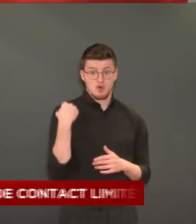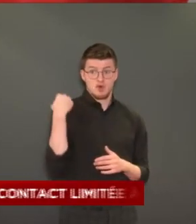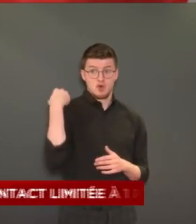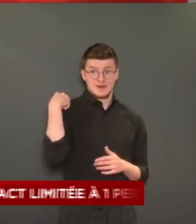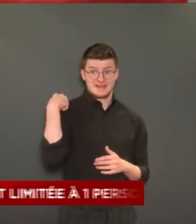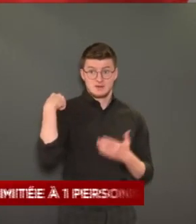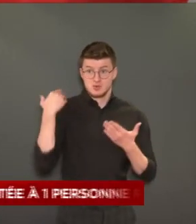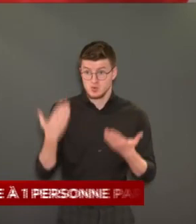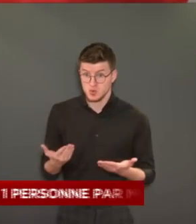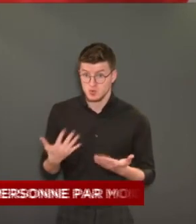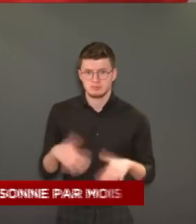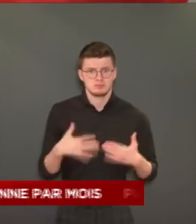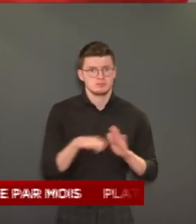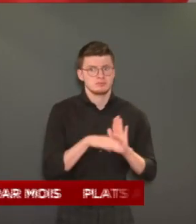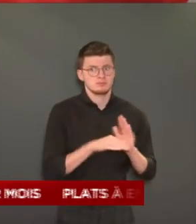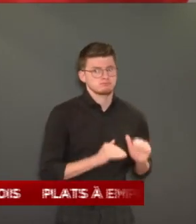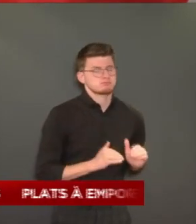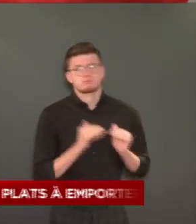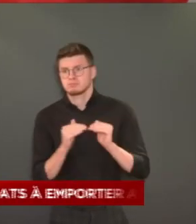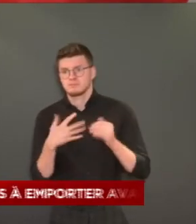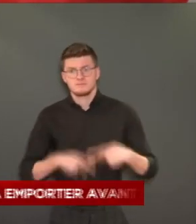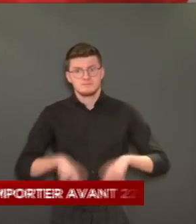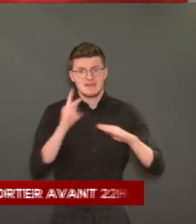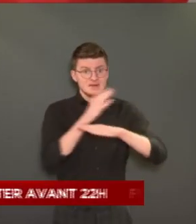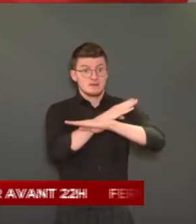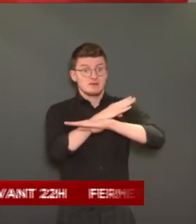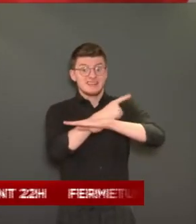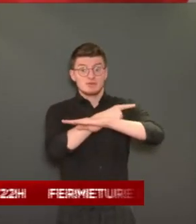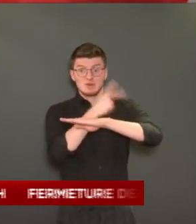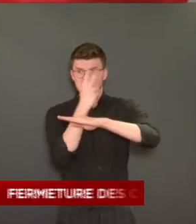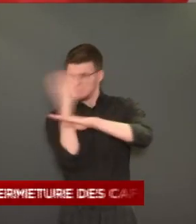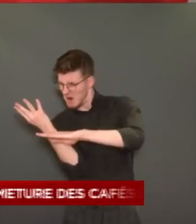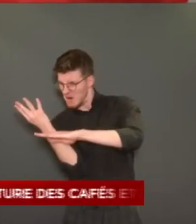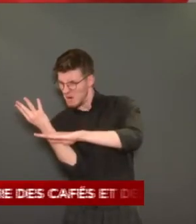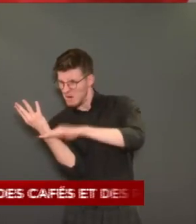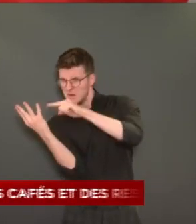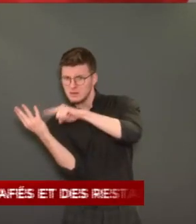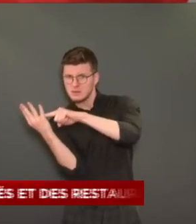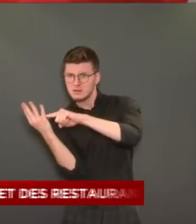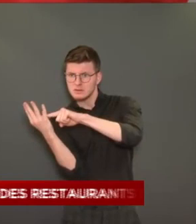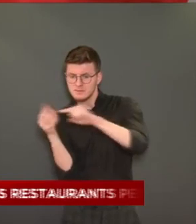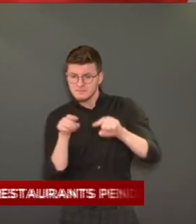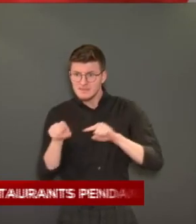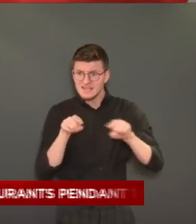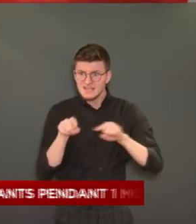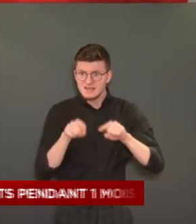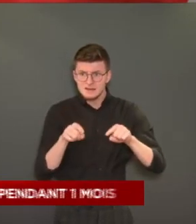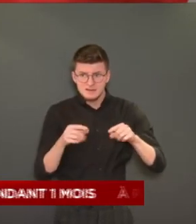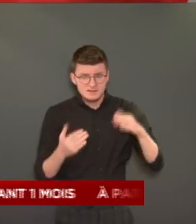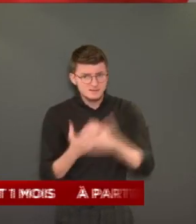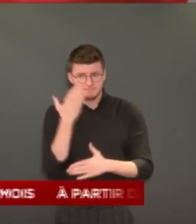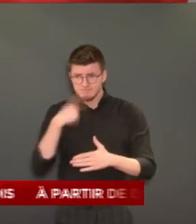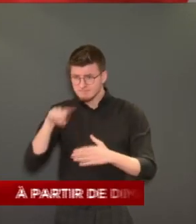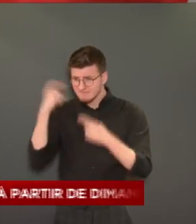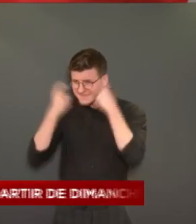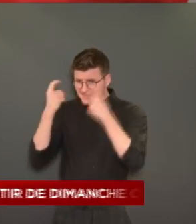que, comparé à la semaine dernière, eh bien, nous sommes dans une phase différente, la phase maximale, et en fait, il faut